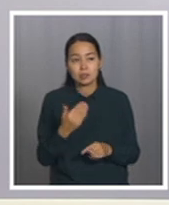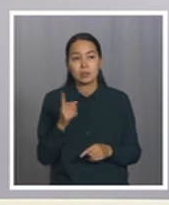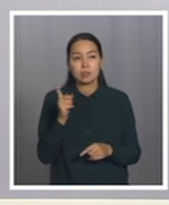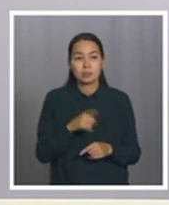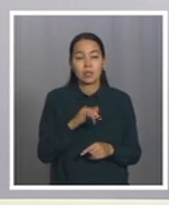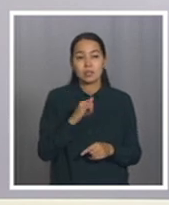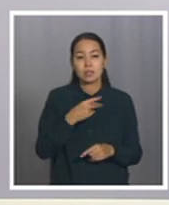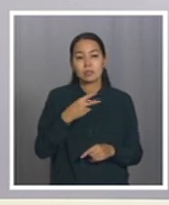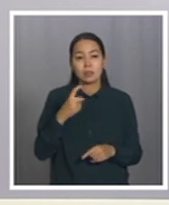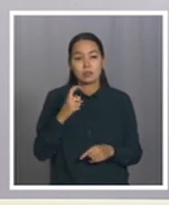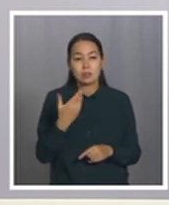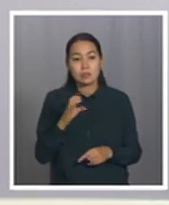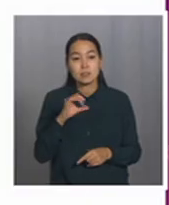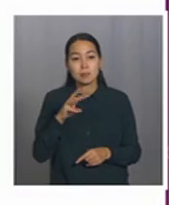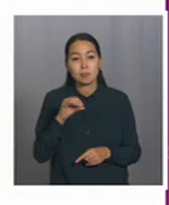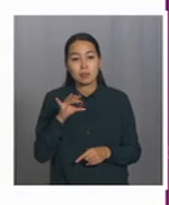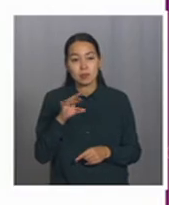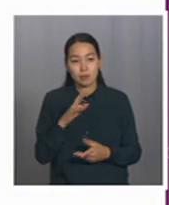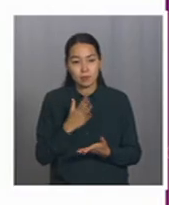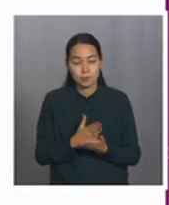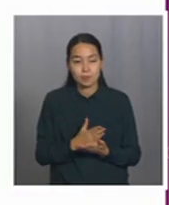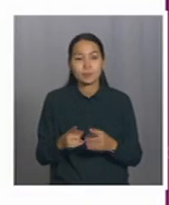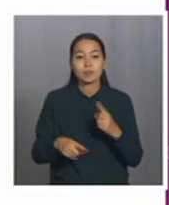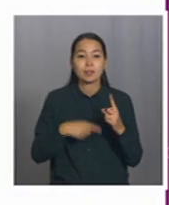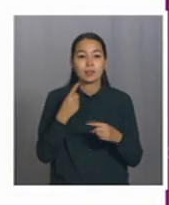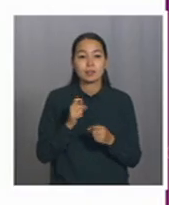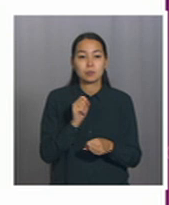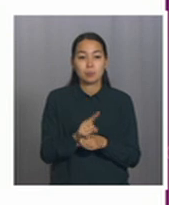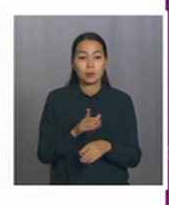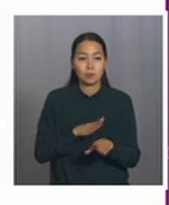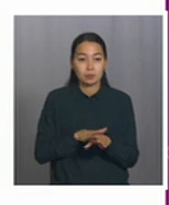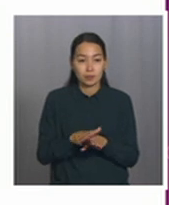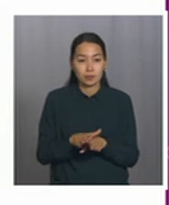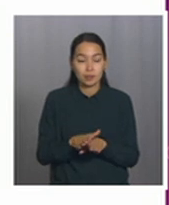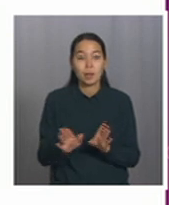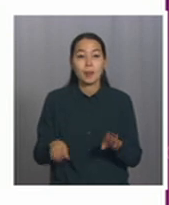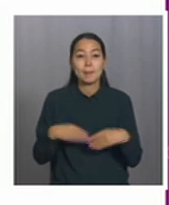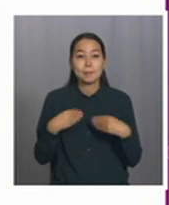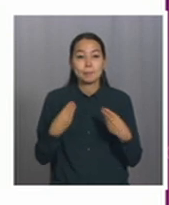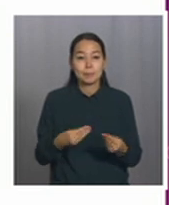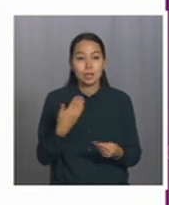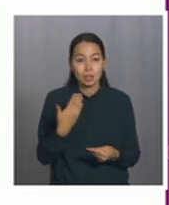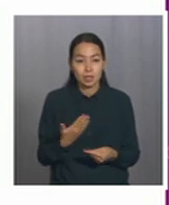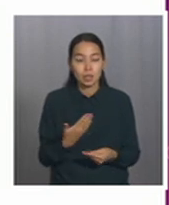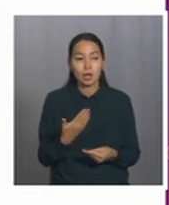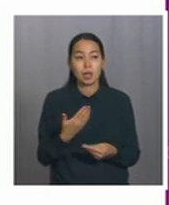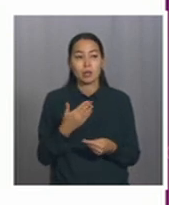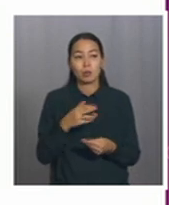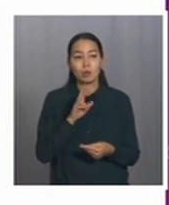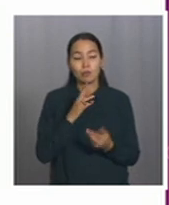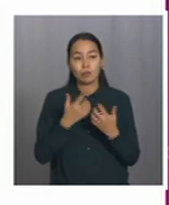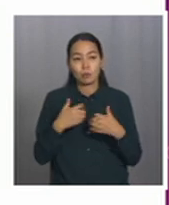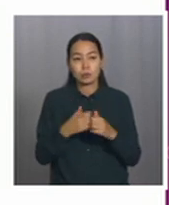қарағанда симметриялы болып келеді. Келесі тапсырмамызды орындайық. Берілген функцияға кері функцияны табыңыз